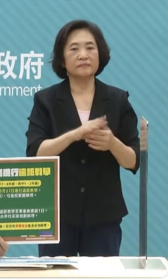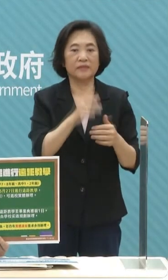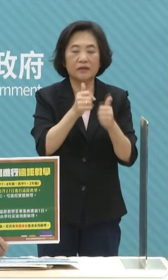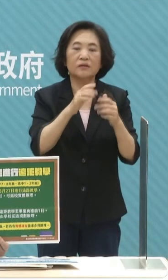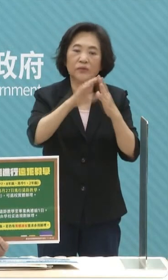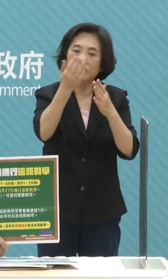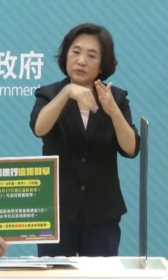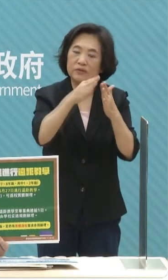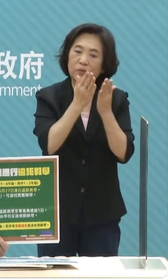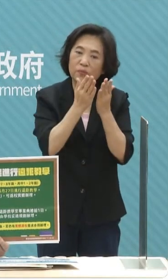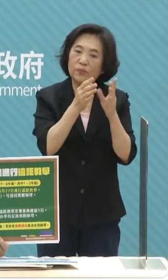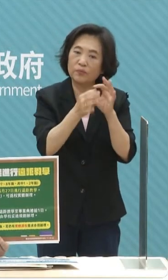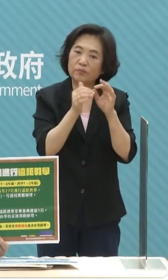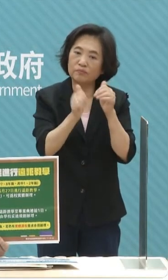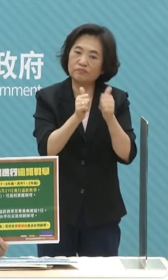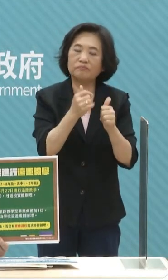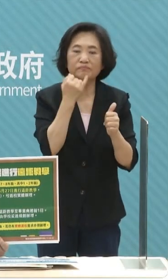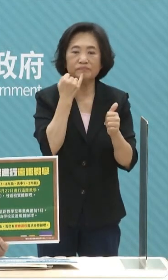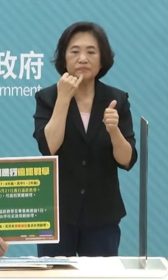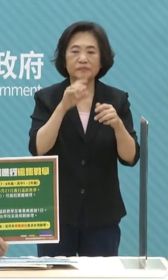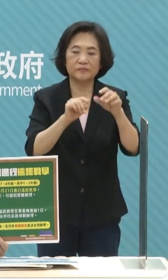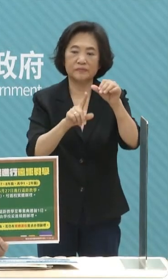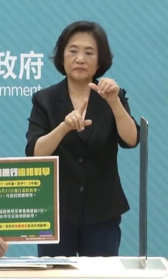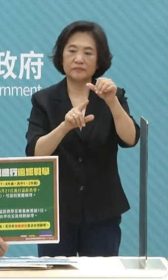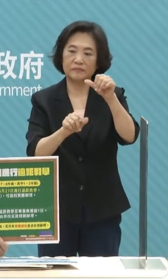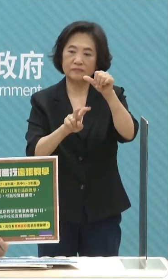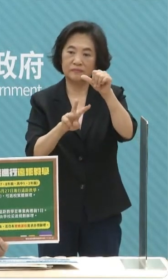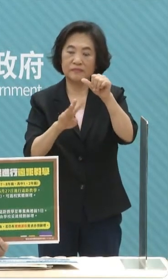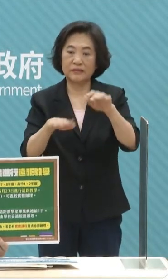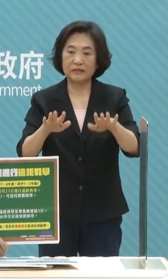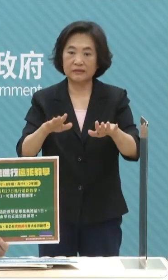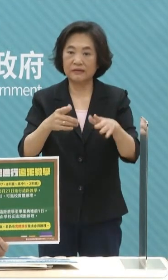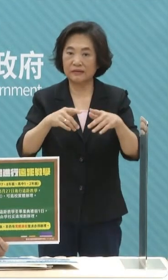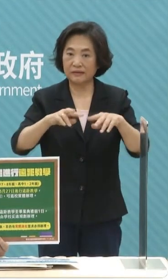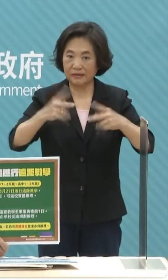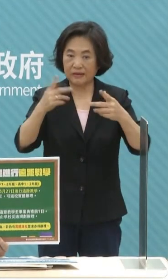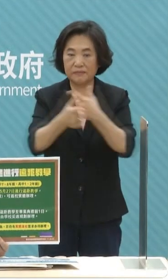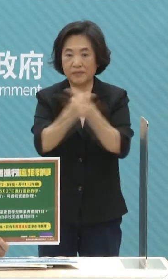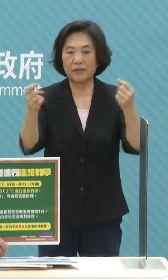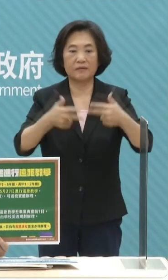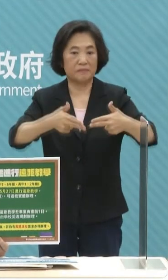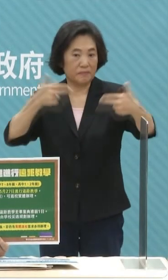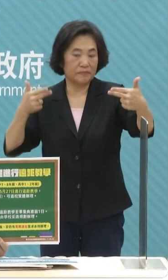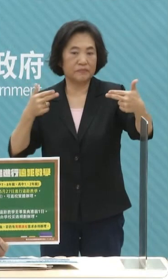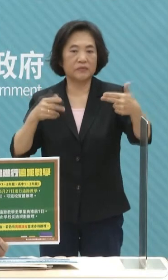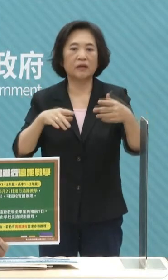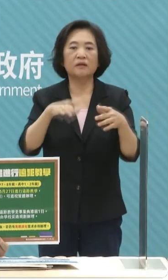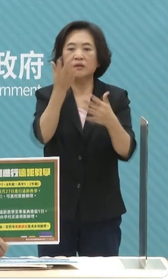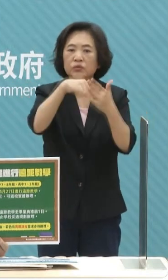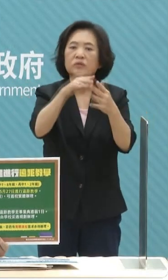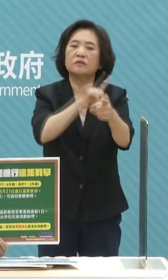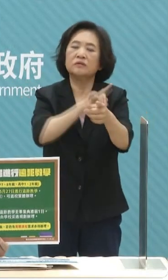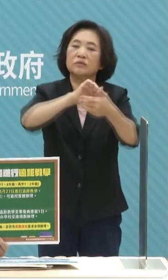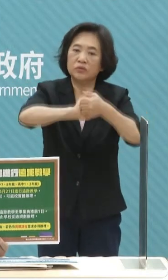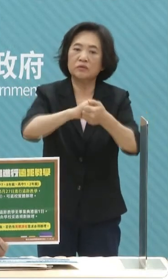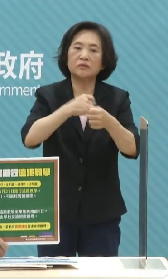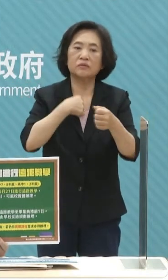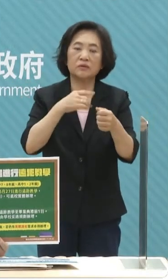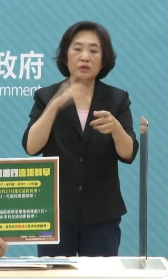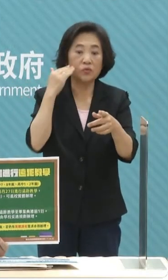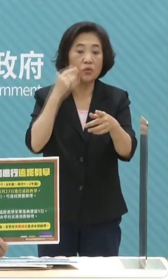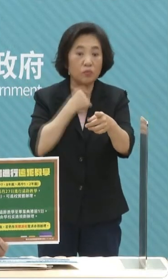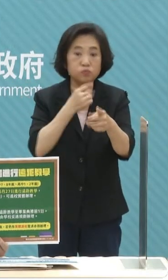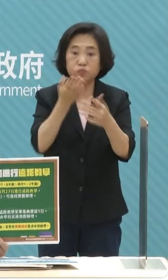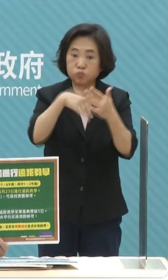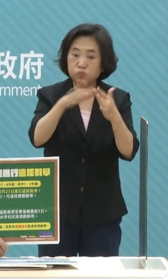以5月23到5月27哦，我们在进行远距教学。但是如果每个学校授权，每个学校自己决定。你需要回到学校